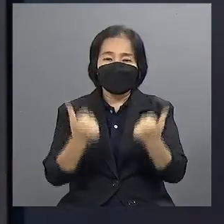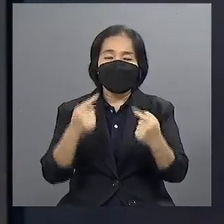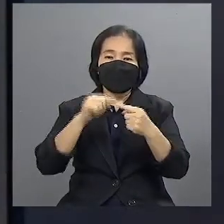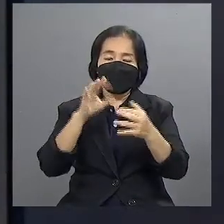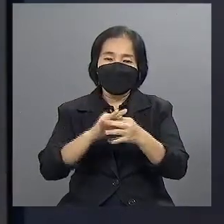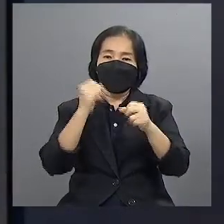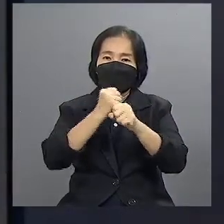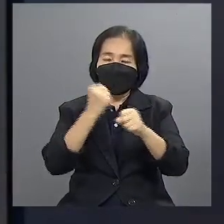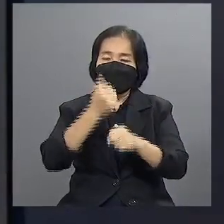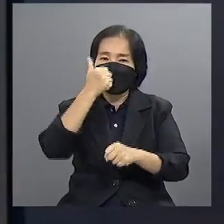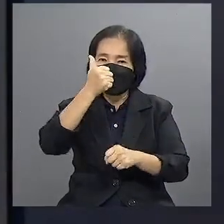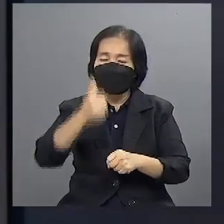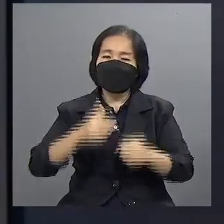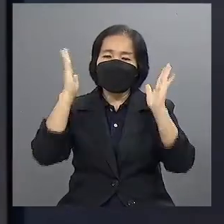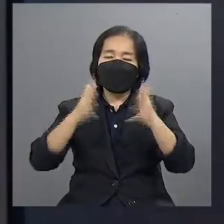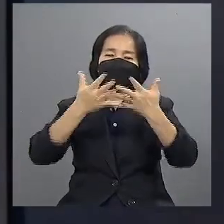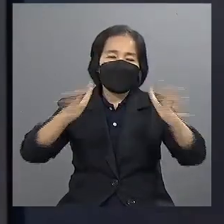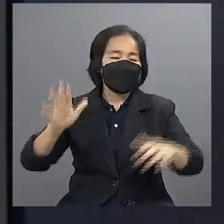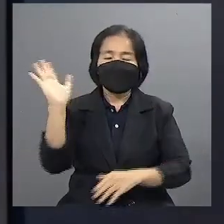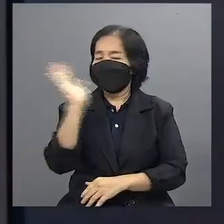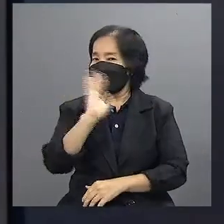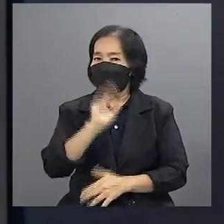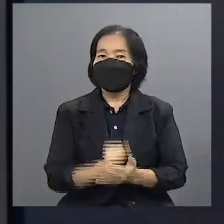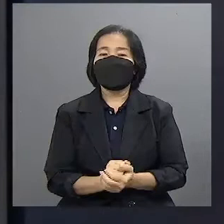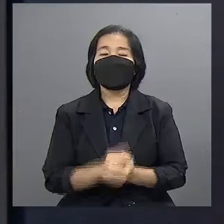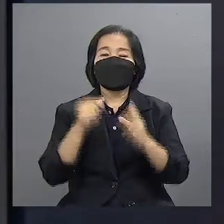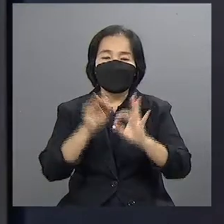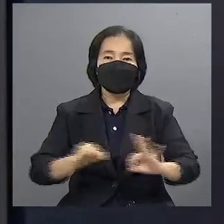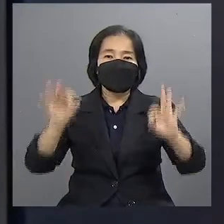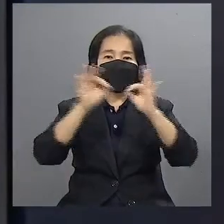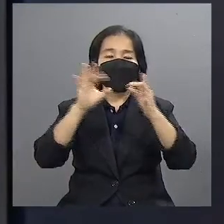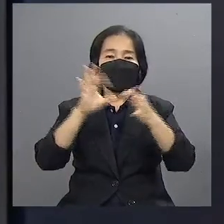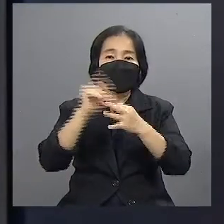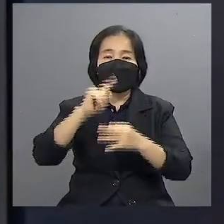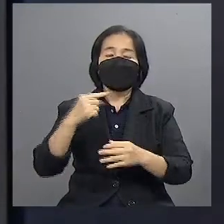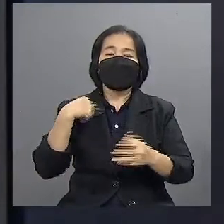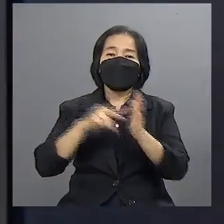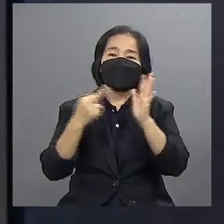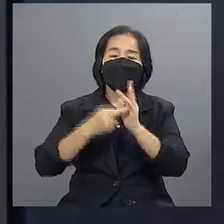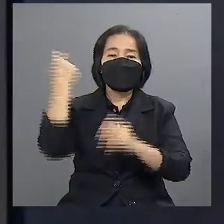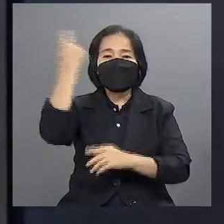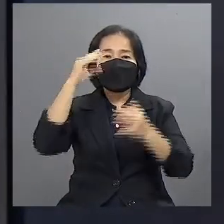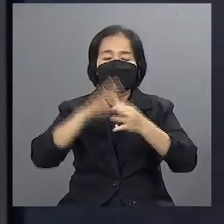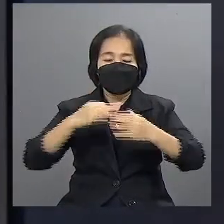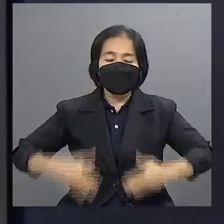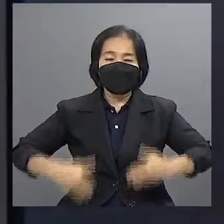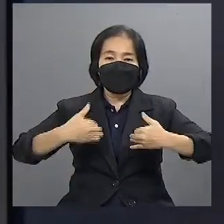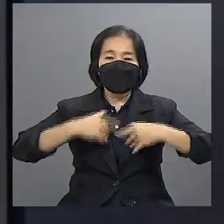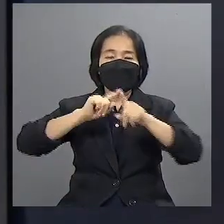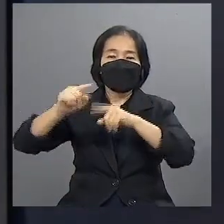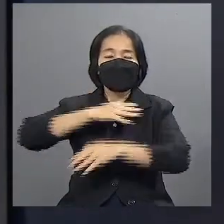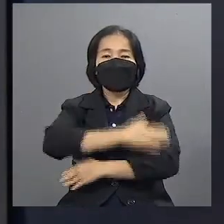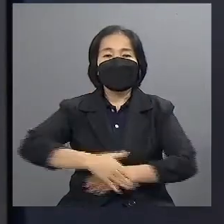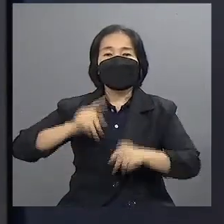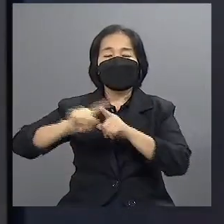เชิงปริมาณอย่ที่เคยทำและทสำคัญอจจะต้องมองเรื่องกทเที่วเชิงสุครภาพเป็นท่งหกในการปฒนากท่เที่ยวใฝางอัด์มด้วยท